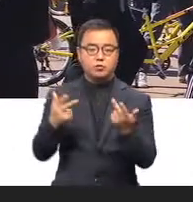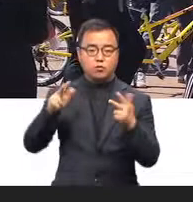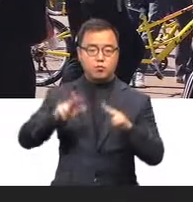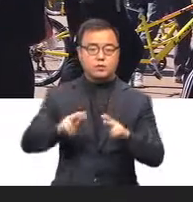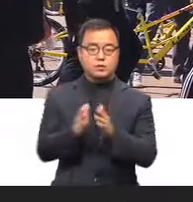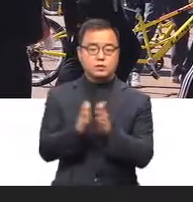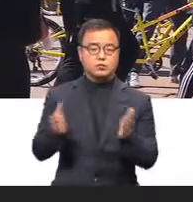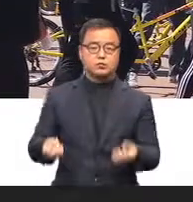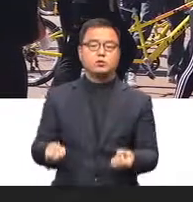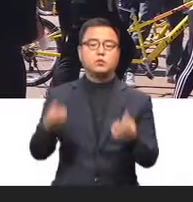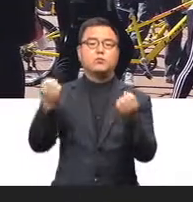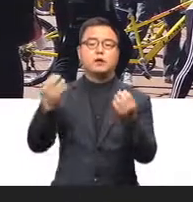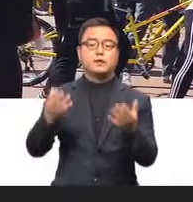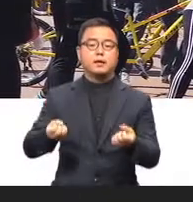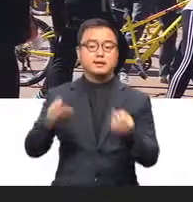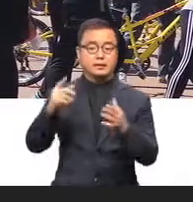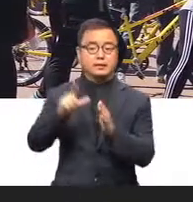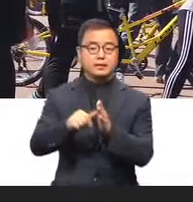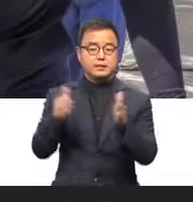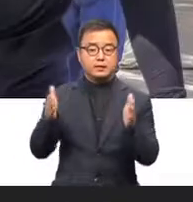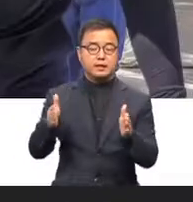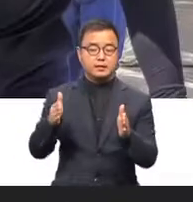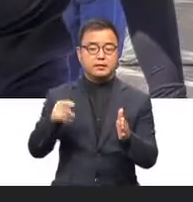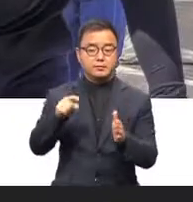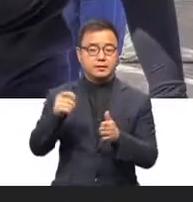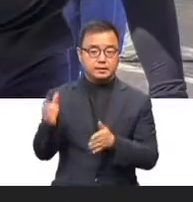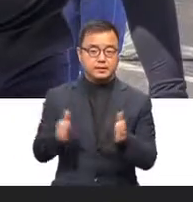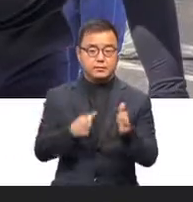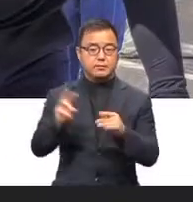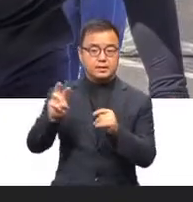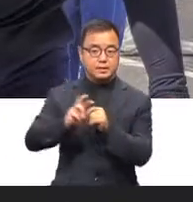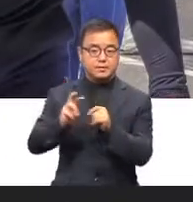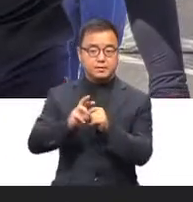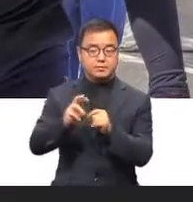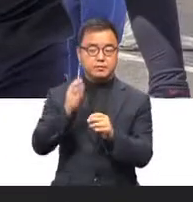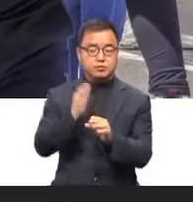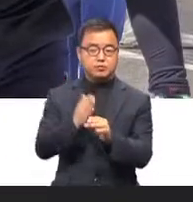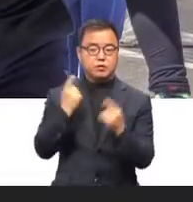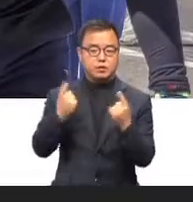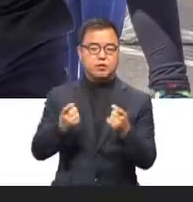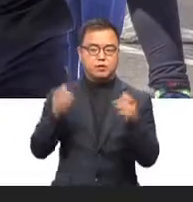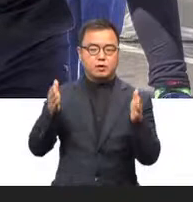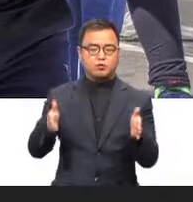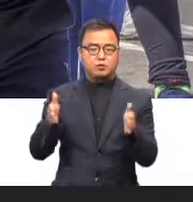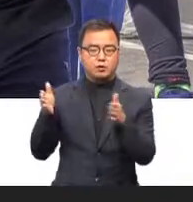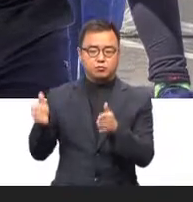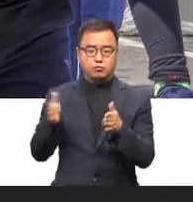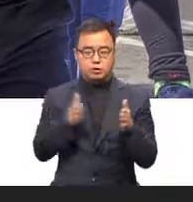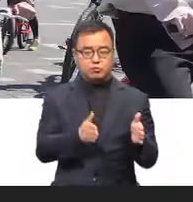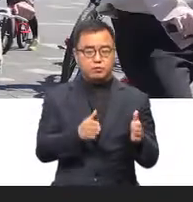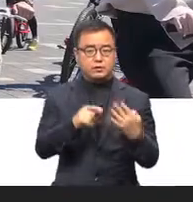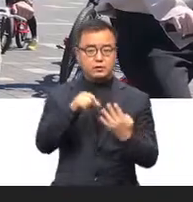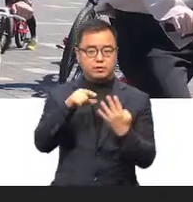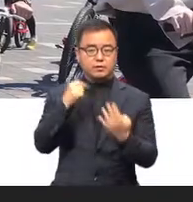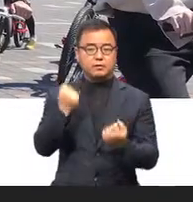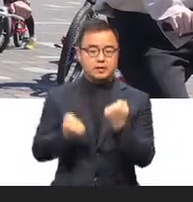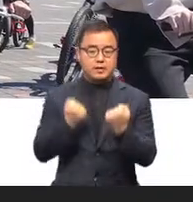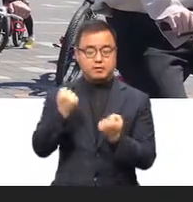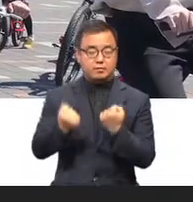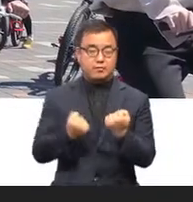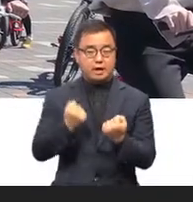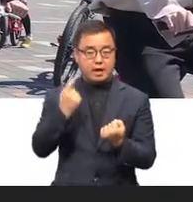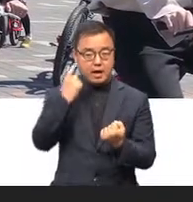페스티발은 행사기간 동안 여행객들이 아작 1 삼식 썬 중에서 여행 구간을 자유롭게 선택해서 다정 거로 여행을 한 후에